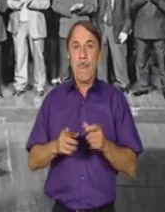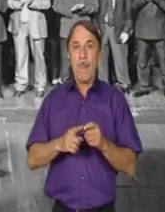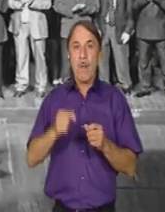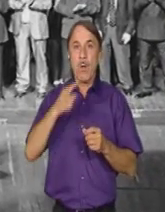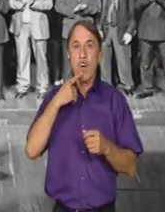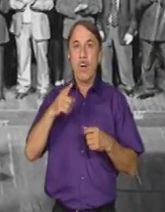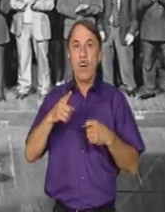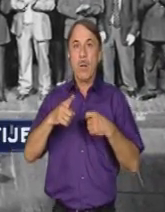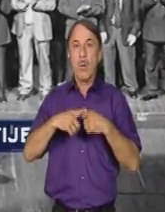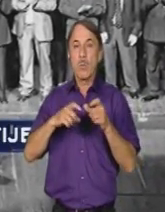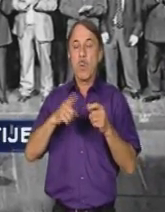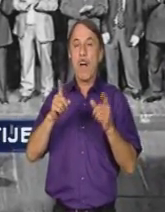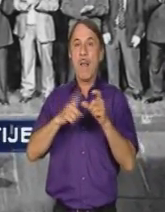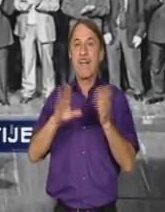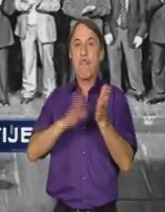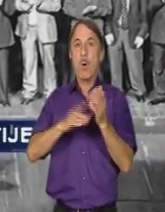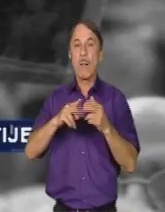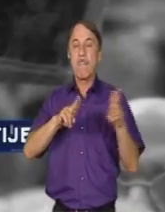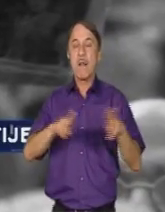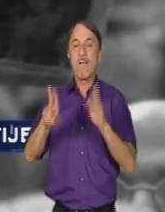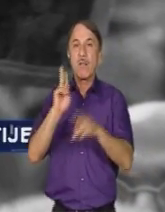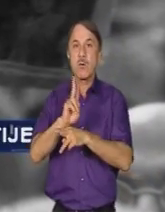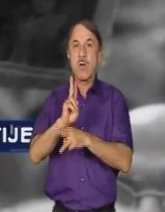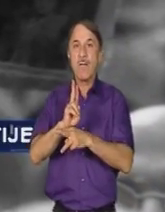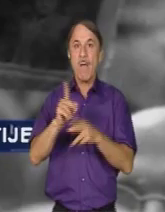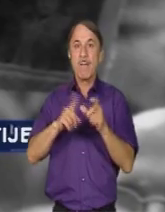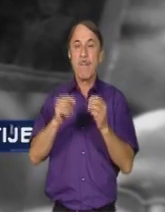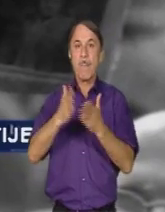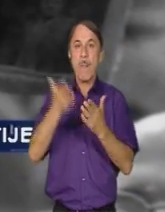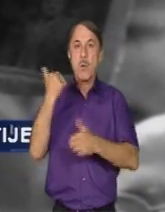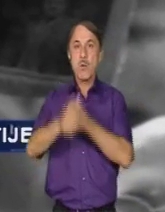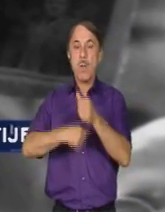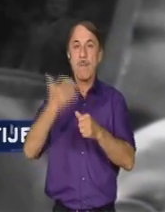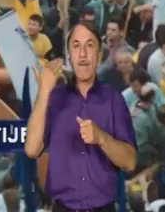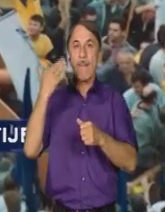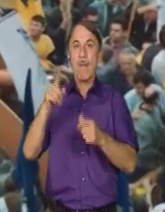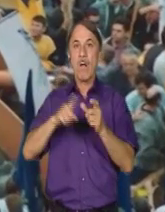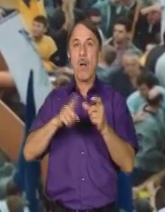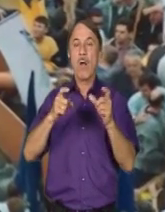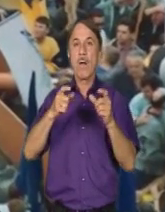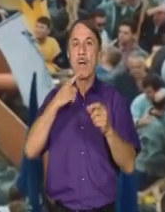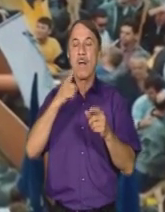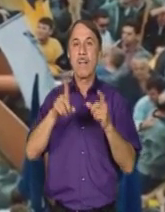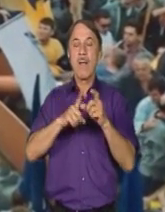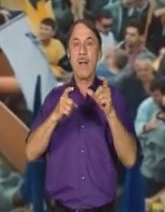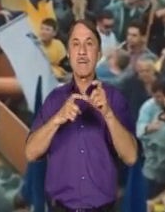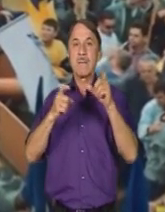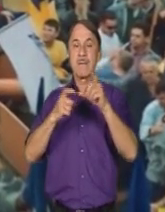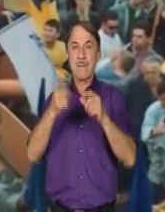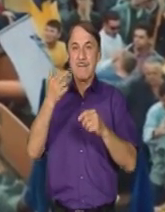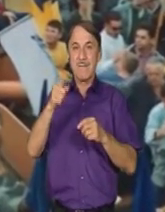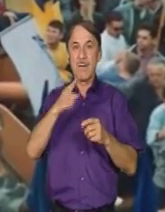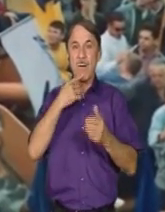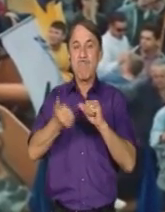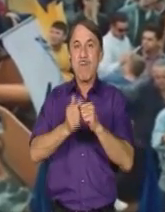Prilika za uspostavljanje demokratije i pravne države Srbiji se ukazala 2000. godine, zašto su se stranke tada okupljene oko DOS-a